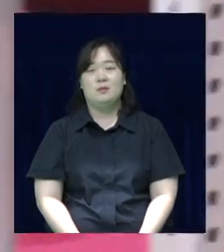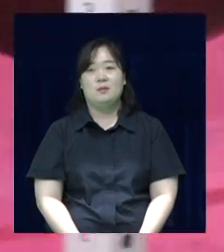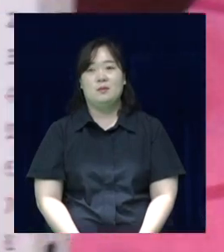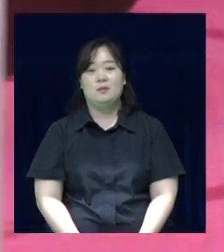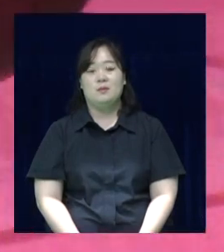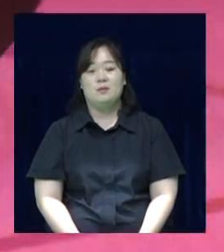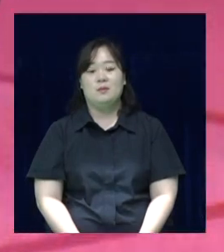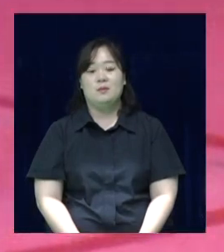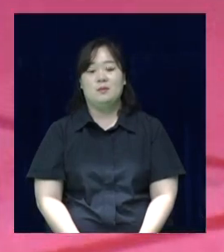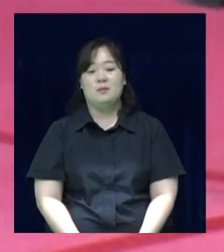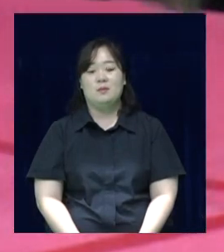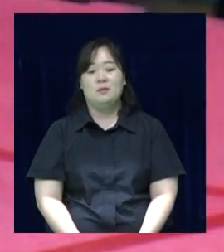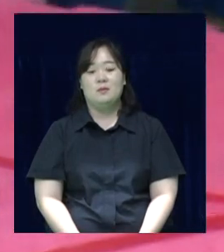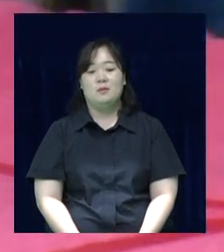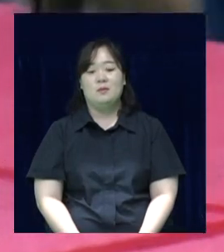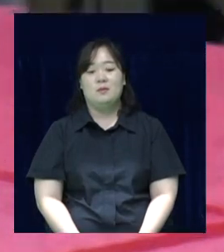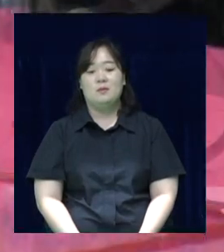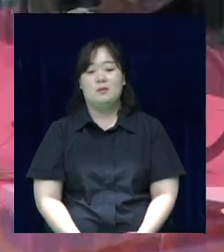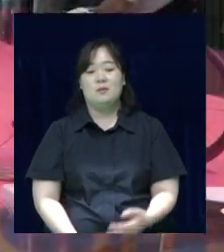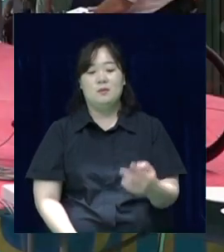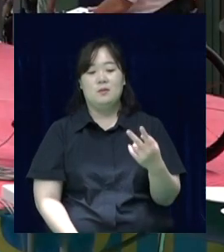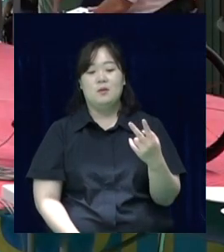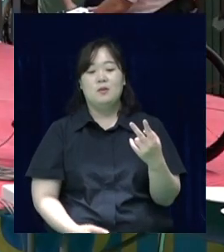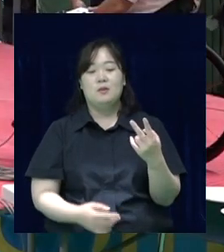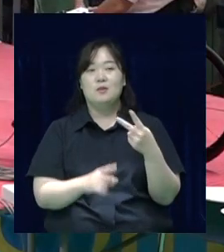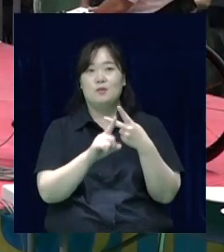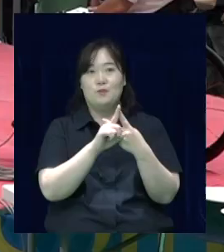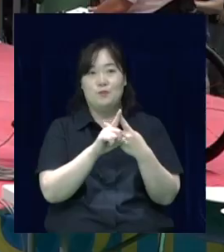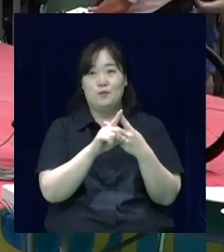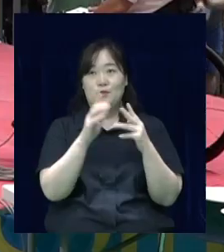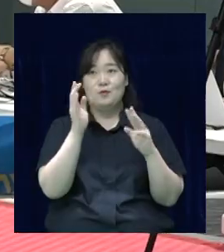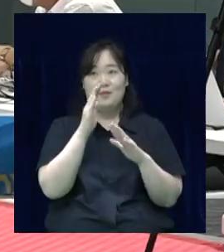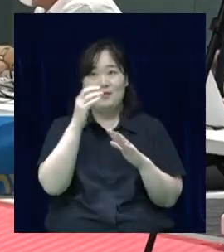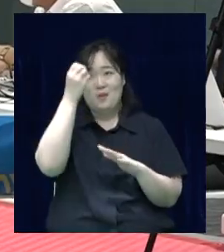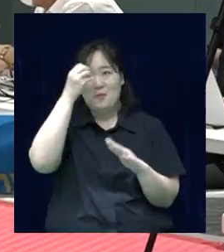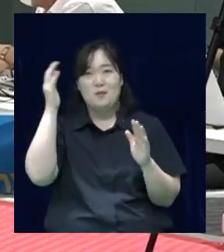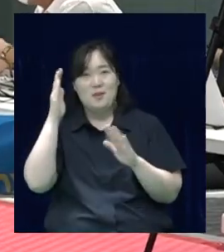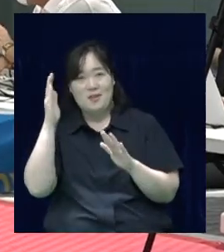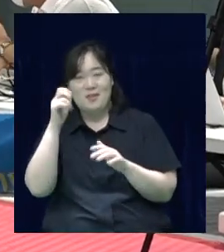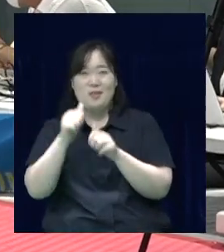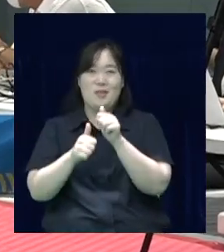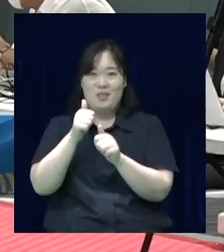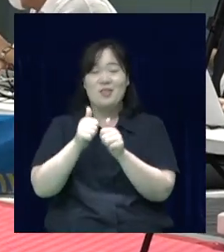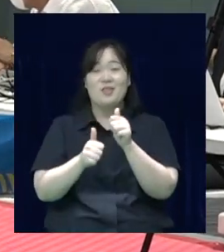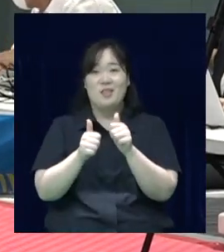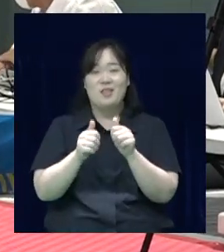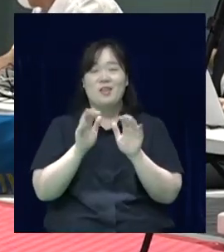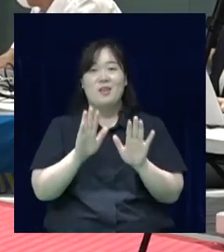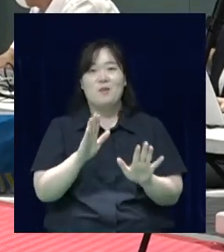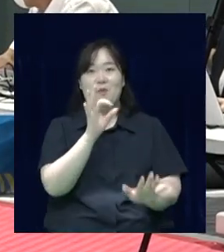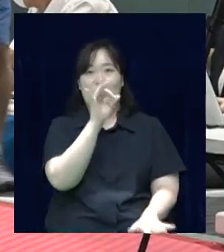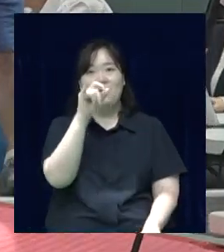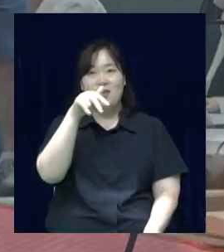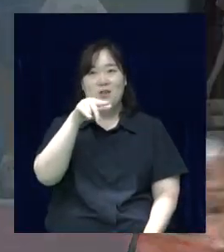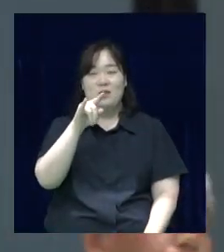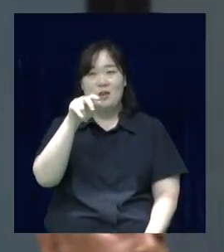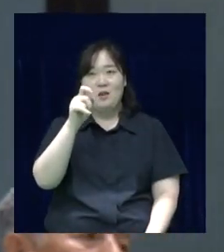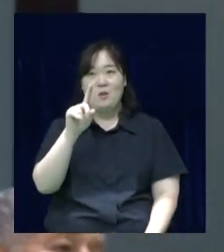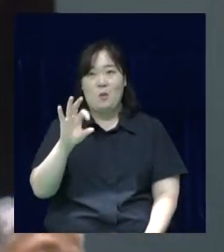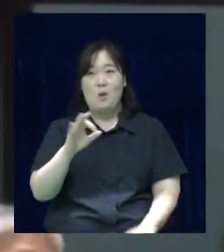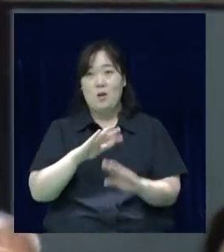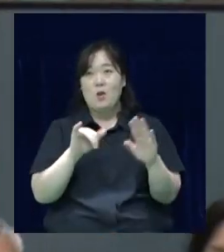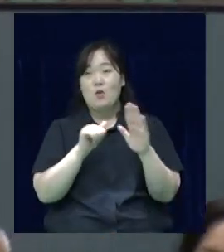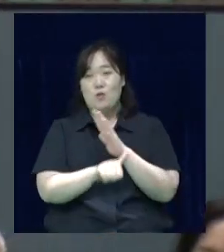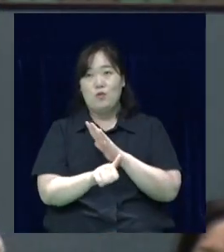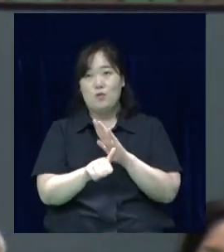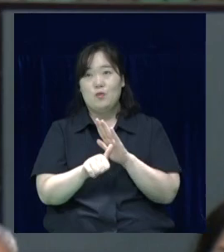아, 지금 두 선수가 아주 재밌게 경합하고 있습니다. 그렇죠. 지금. 예. 자, 이렇게 되면은 이재관 선수가 예. 지금